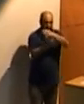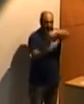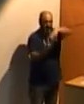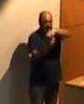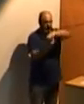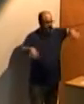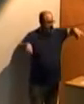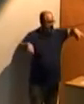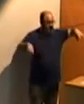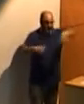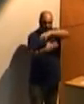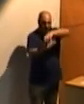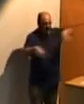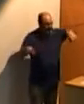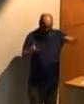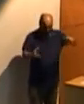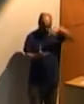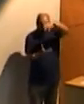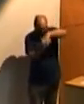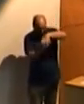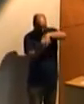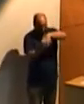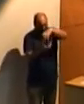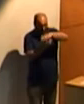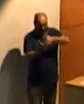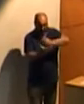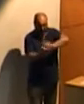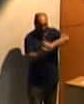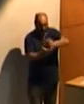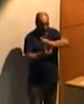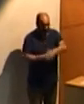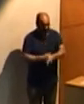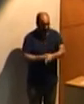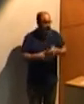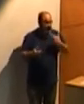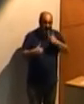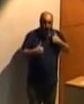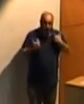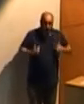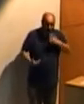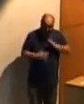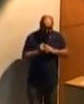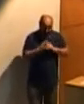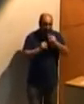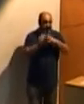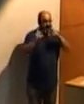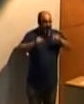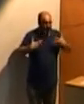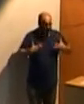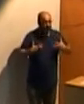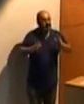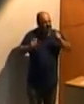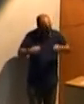finalement les deux les deux se parlent et nous sommes nous mêmes en tant qu'être humain issue bien évidemment d'une